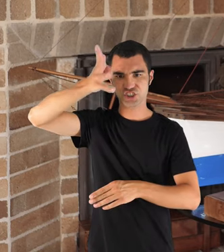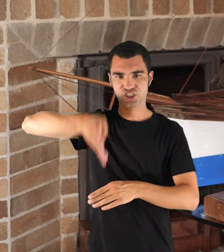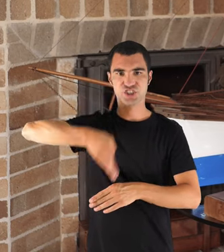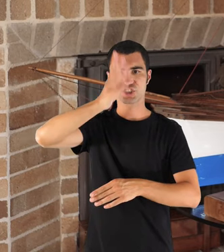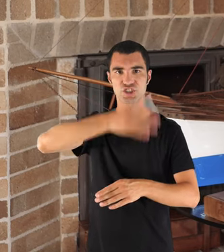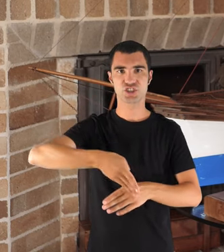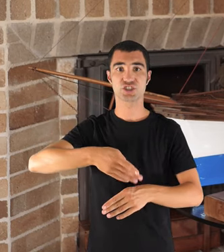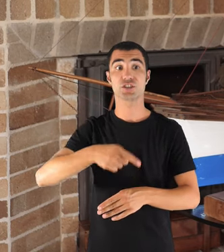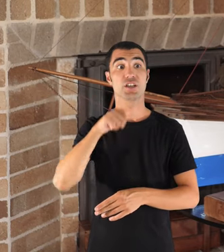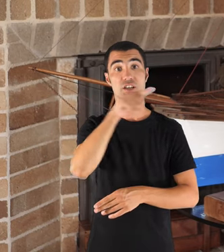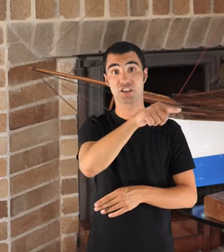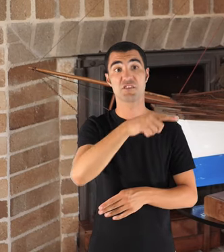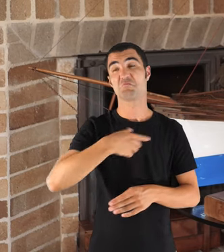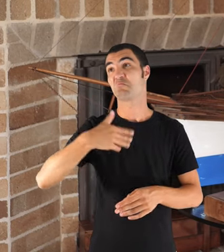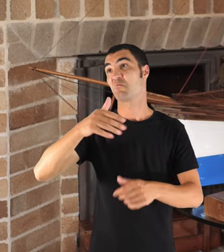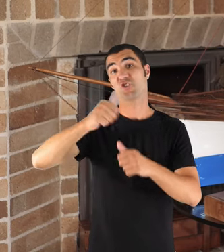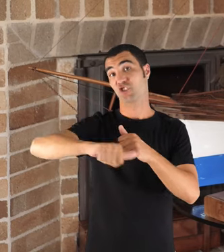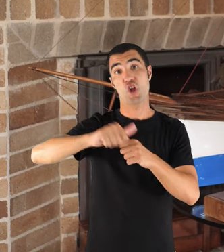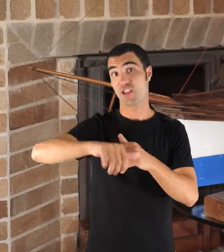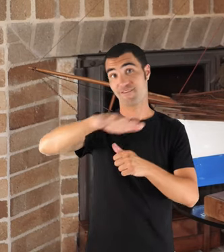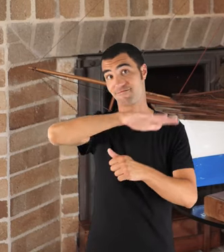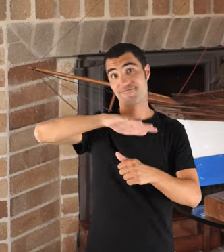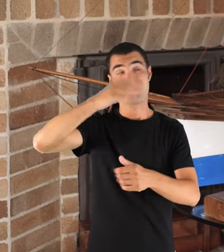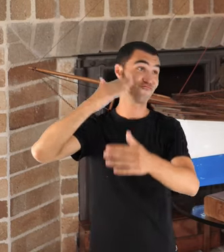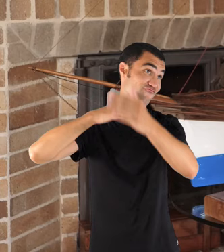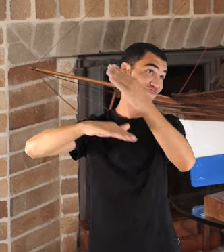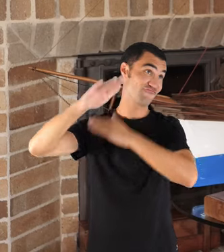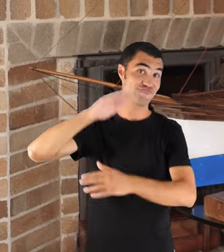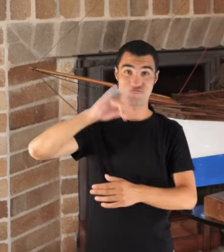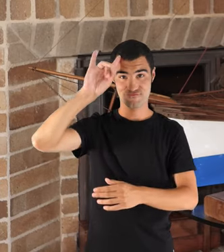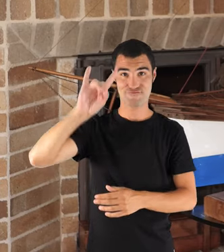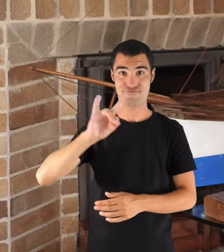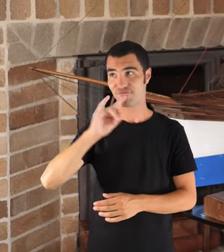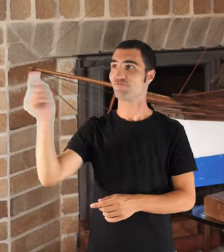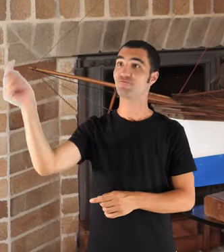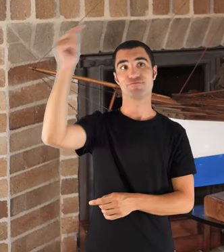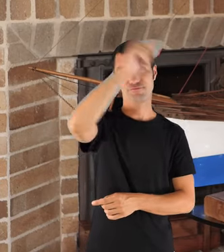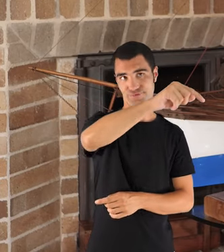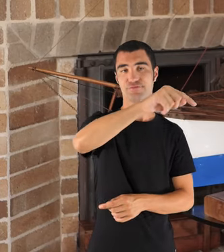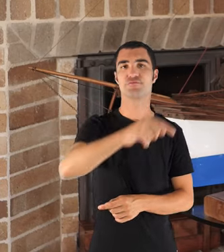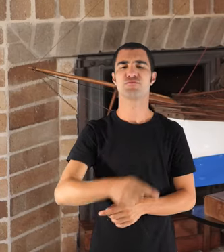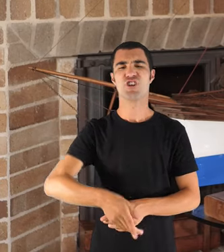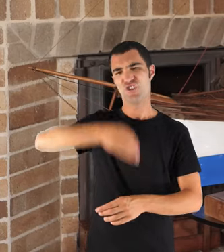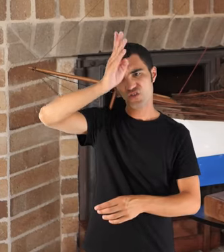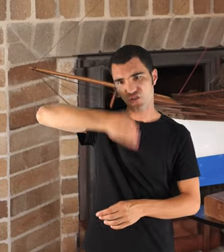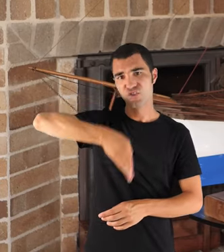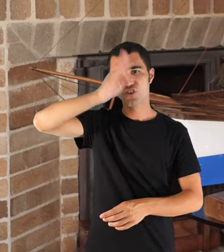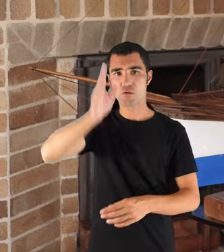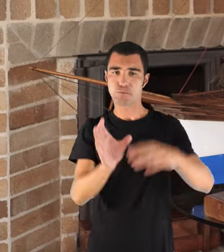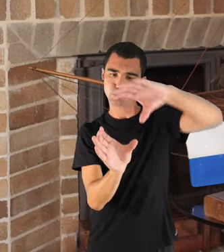Possiblement aquesta serradora fos a Sóller, com a natural, i aquí te feien els